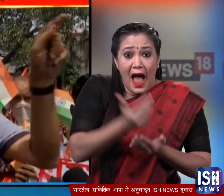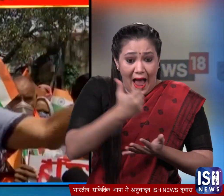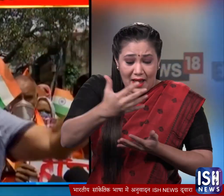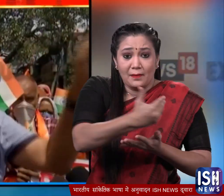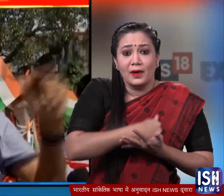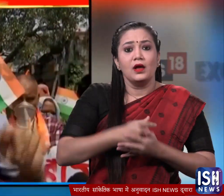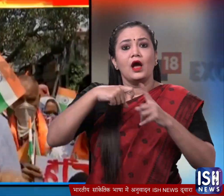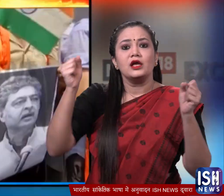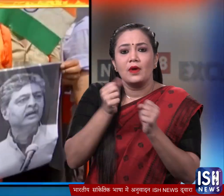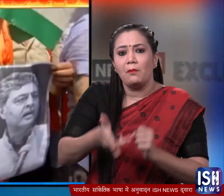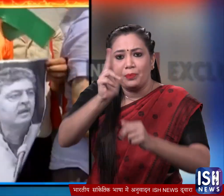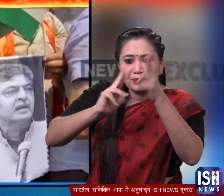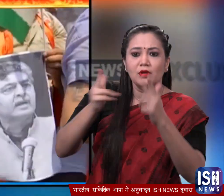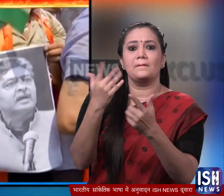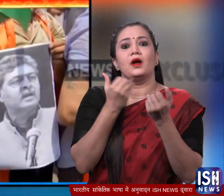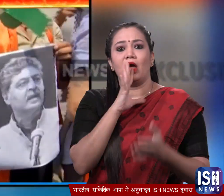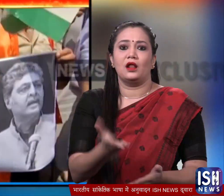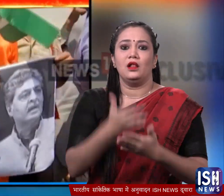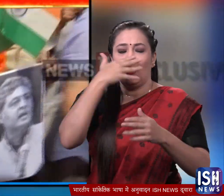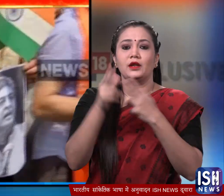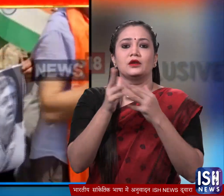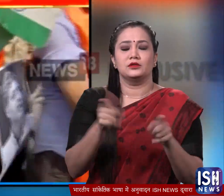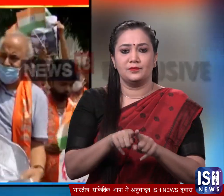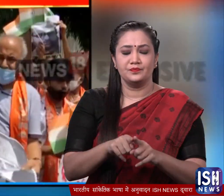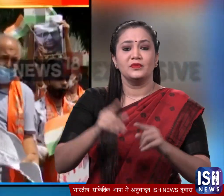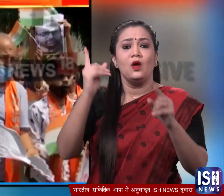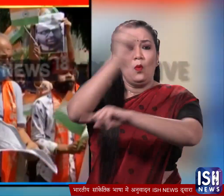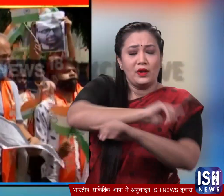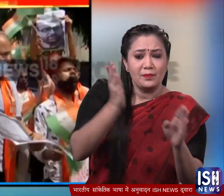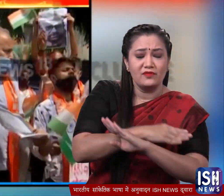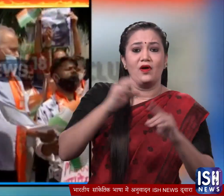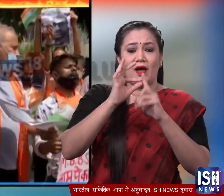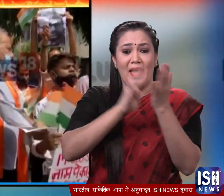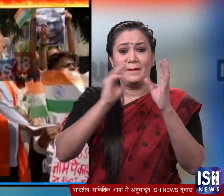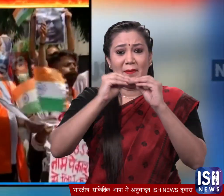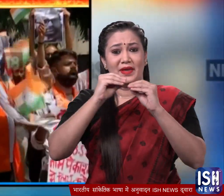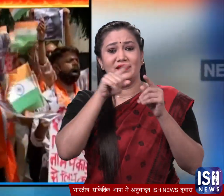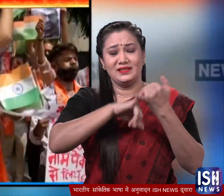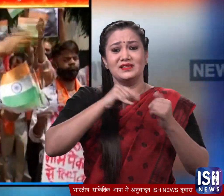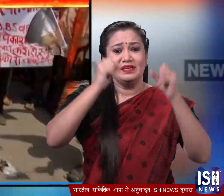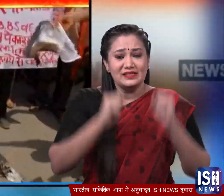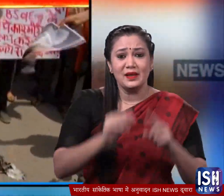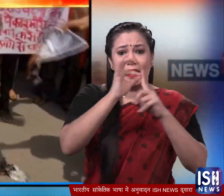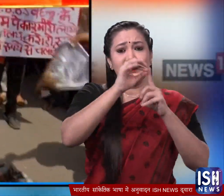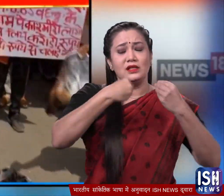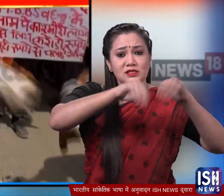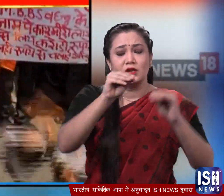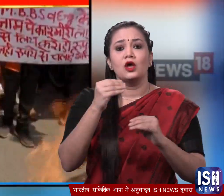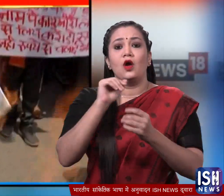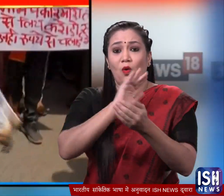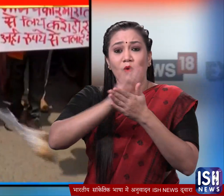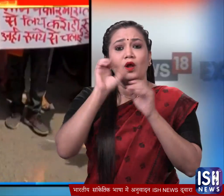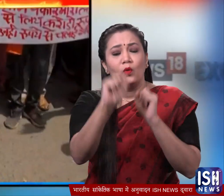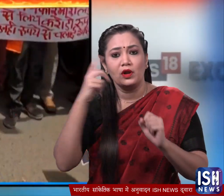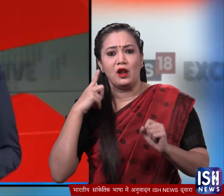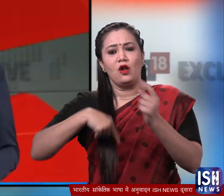करके कश्मीरियों को मारा। एक दिन पहले ही जम्मू कश्मीर पुलिस ने पाकिस्तान में MBBS सीट बेचने के मामले में हुर्रियत से जुड़े 4 लोगों को